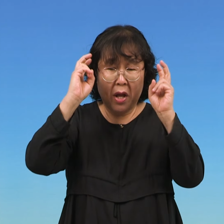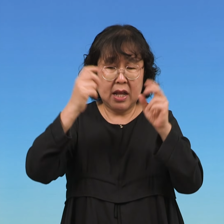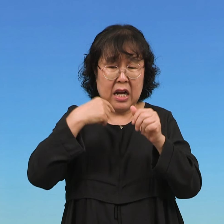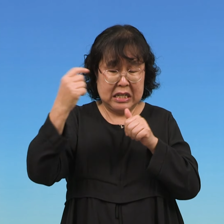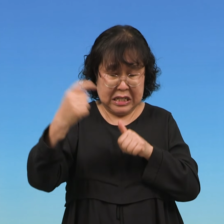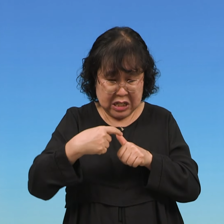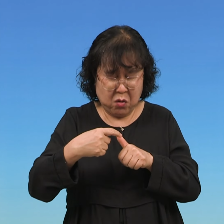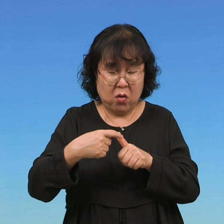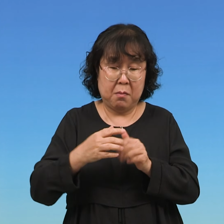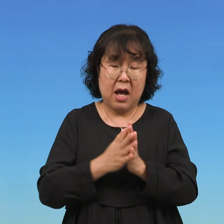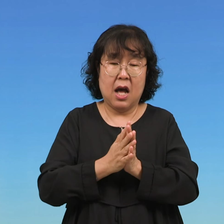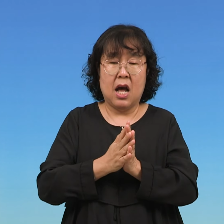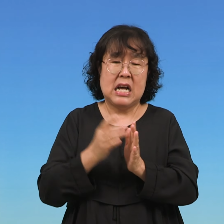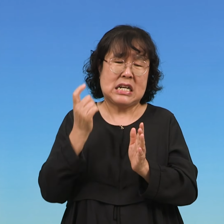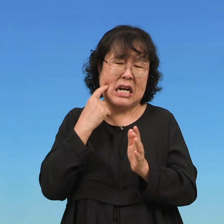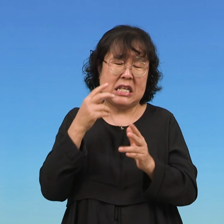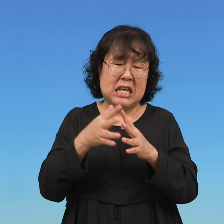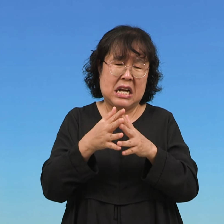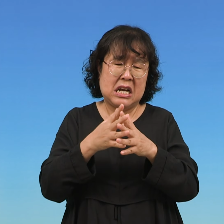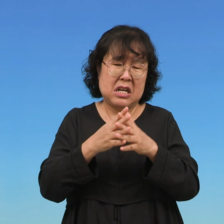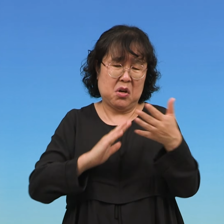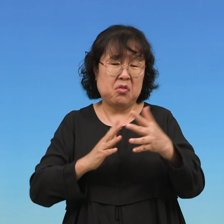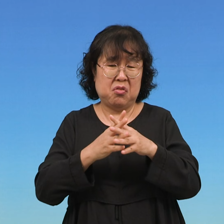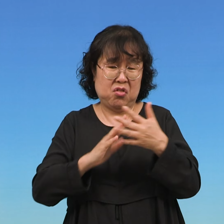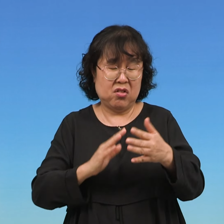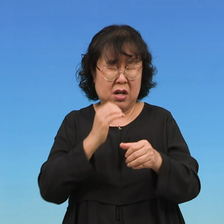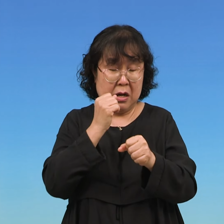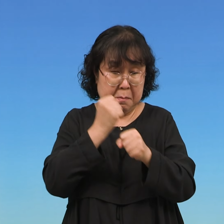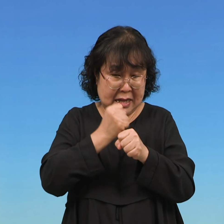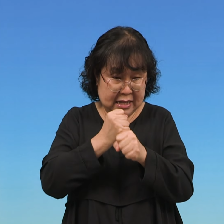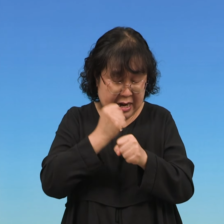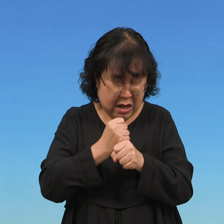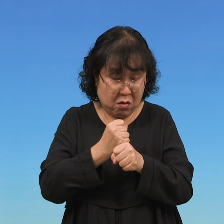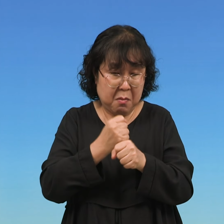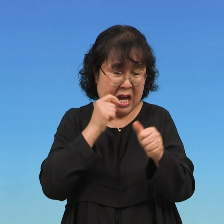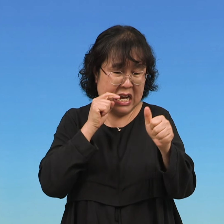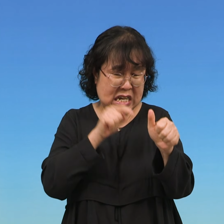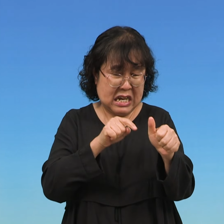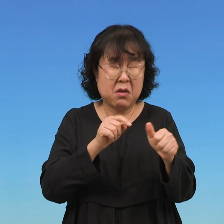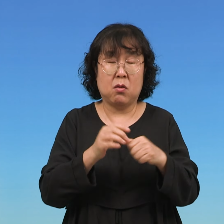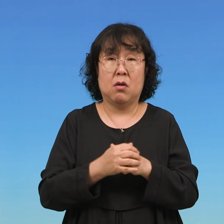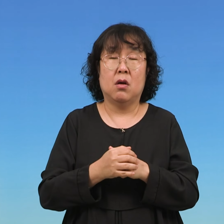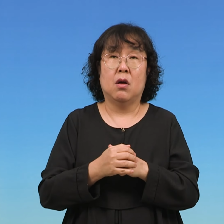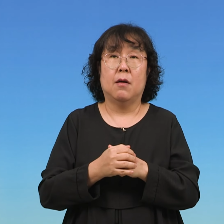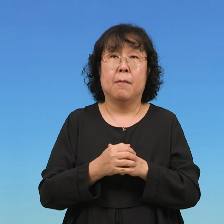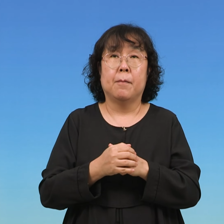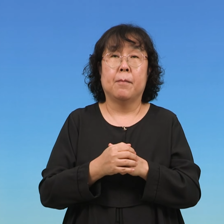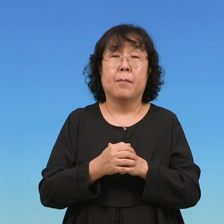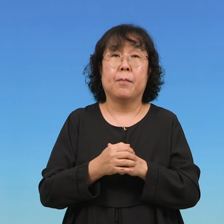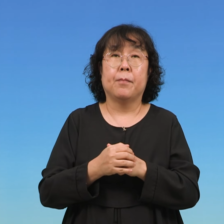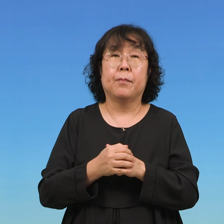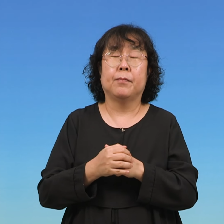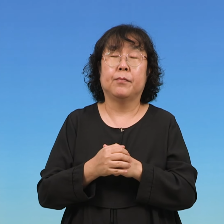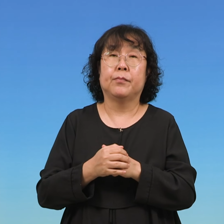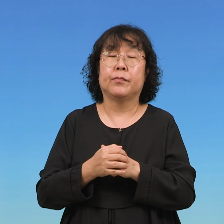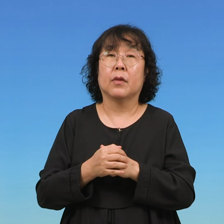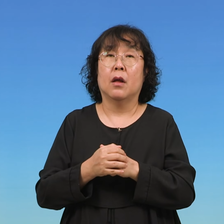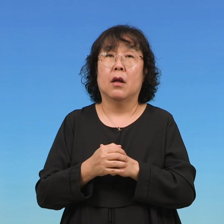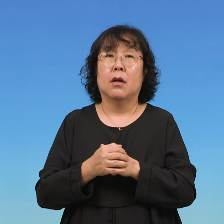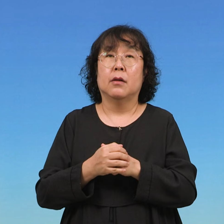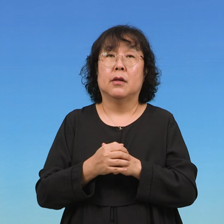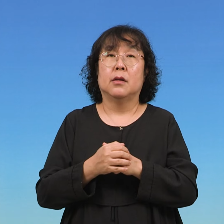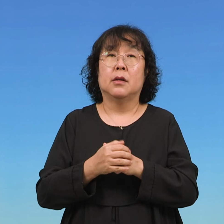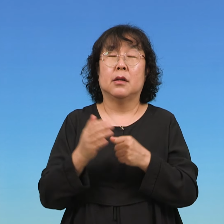자꾸 가짜 영수증 만들어라 그러고 모든 뭐 회사가 다 그렇지는 않겠지만 이제이 직원이 다닌 직장은